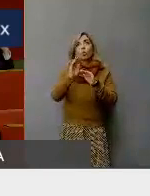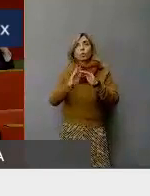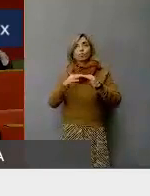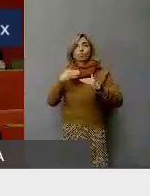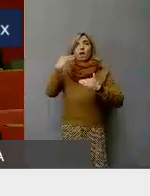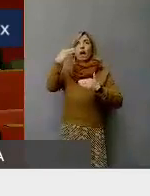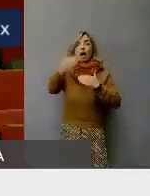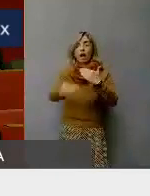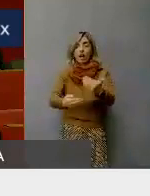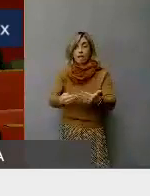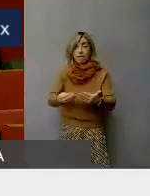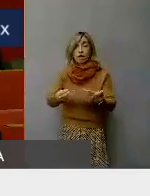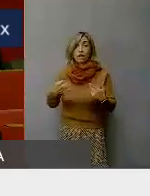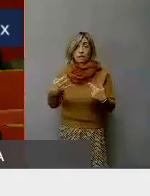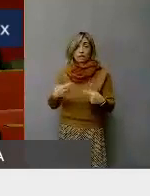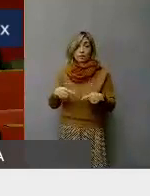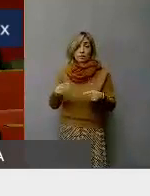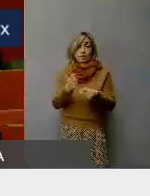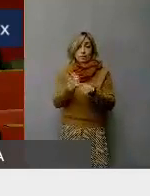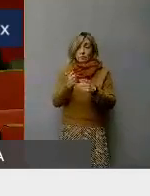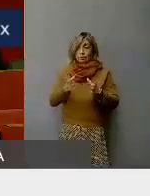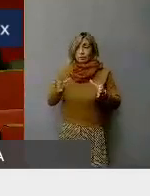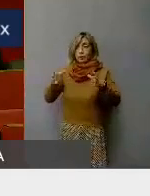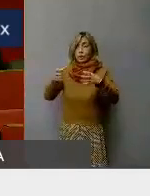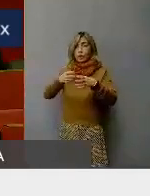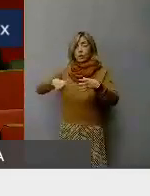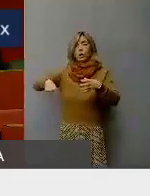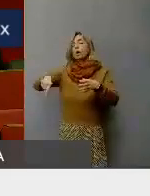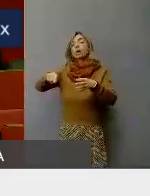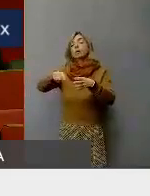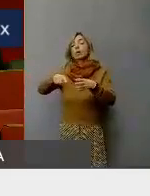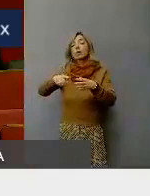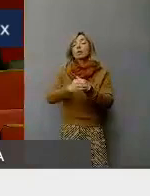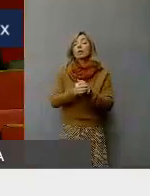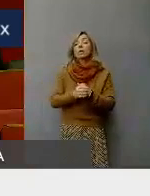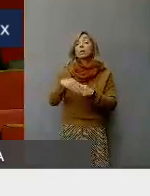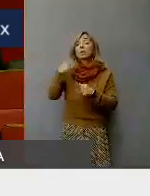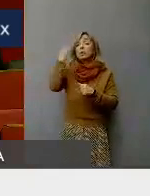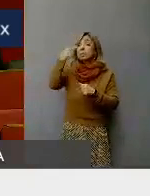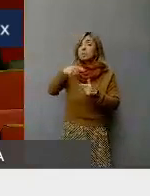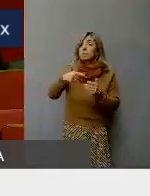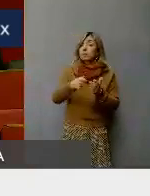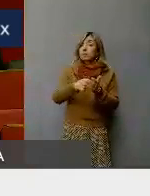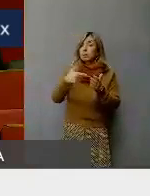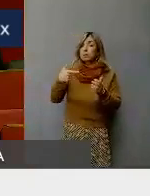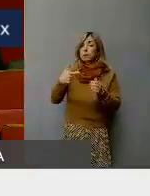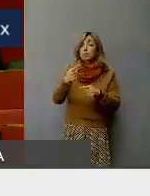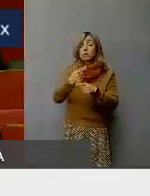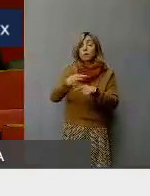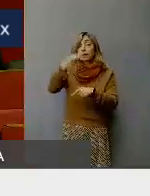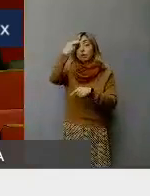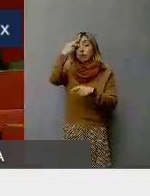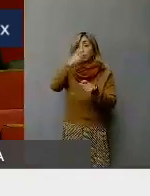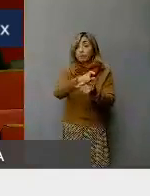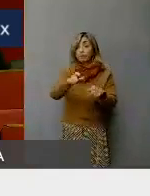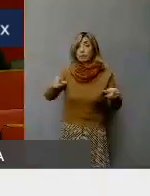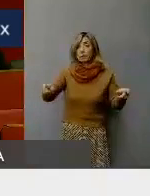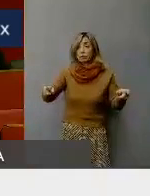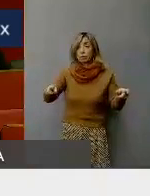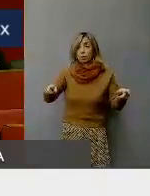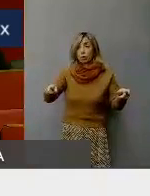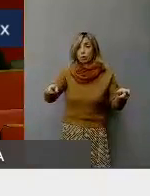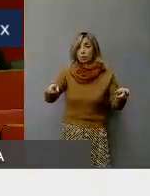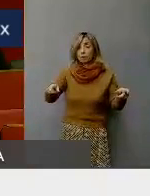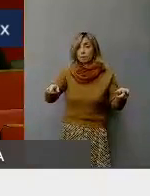sia molto molto importante perché vale la pena ricordare che queste persone necessitano